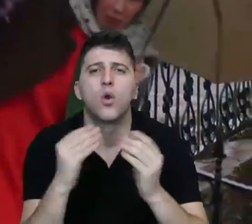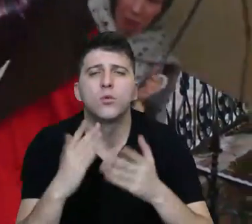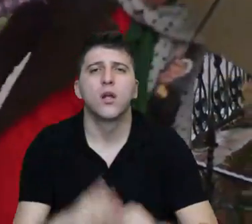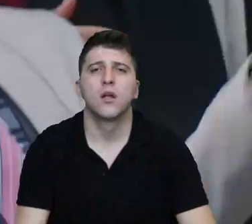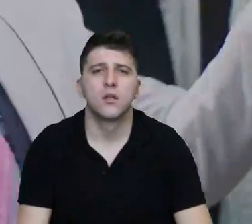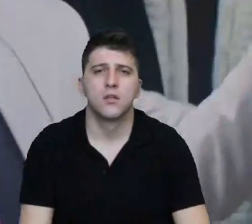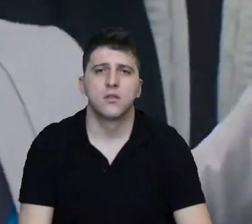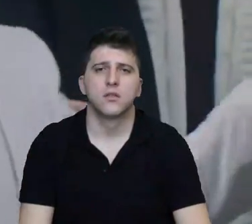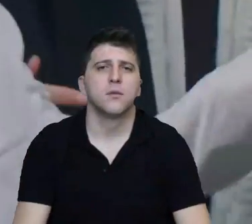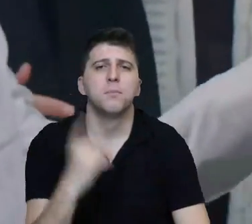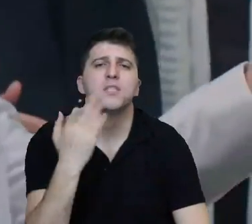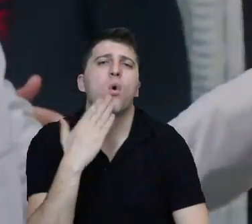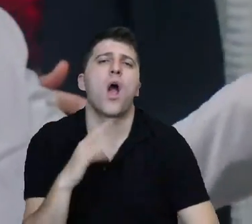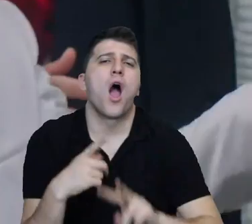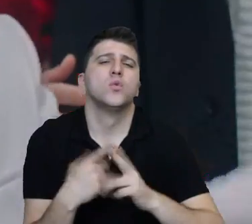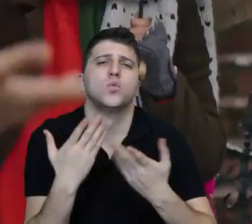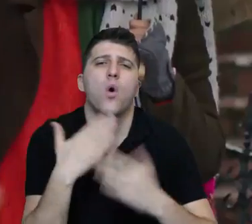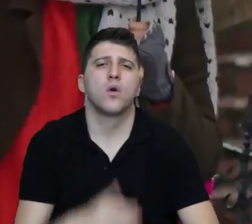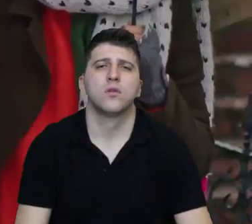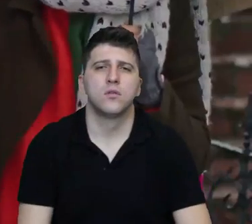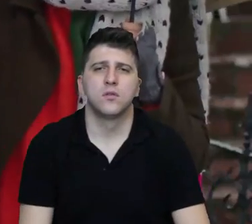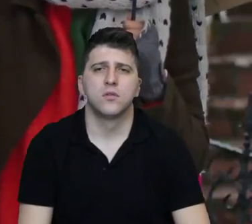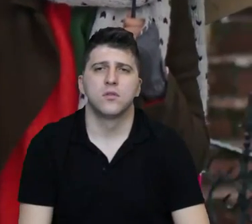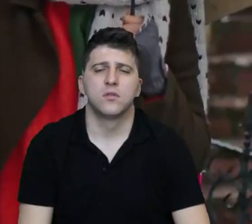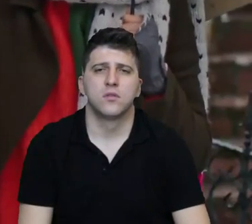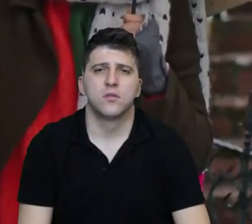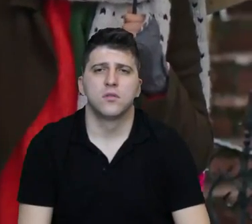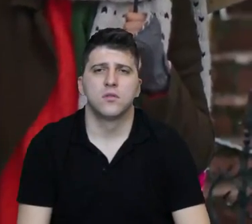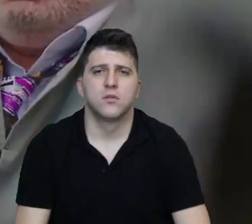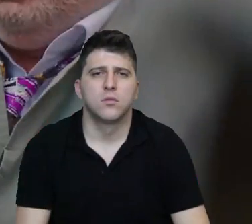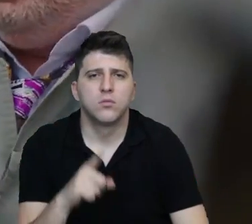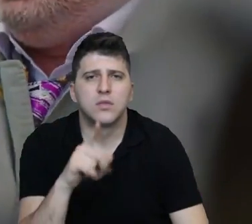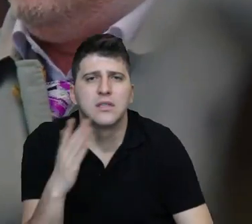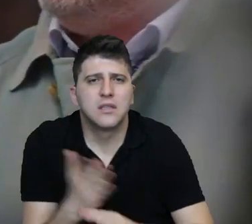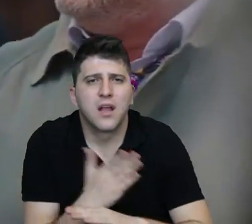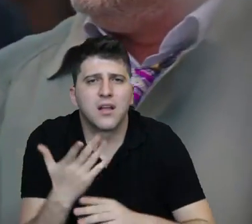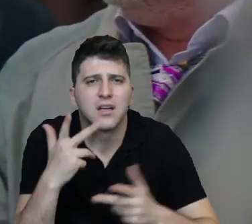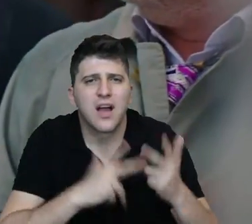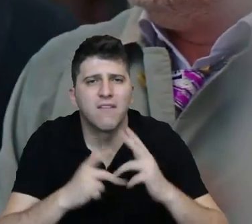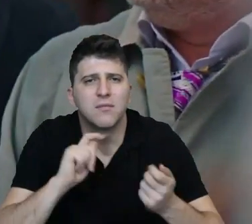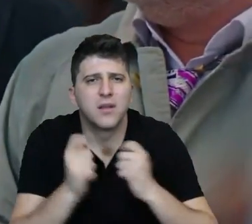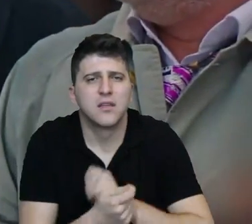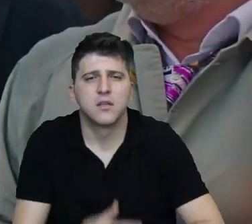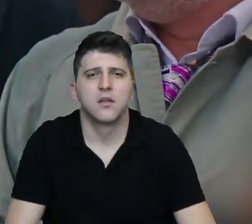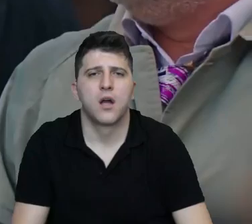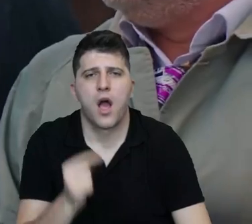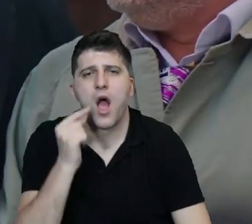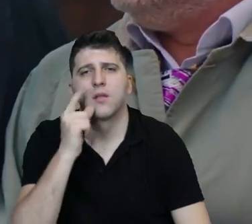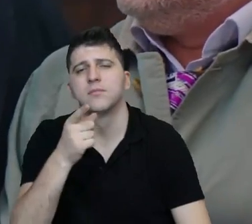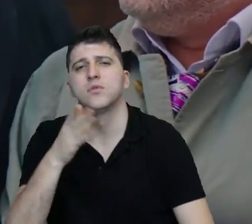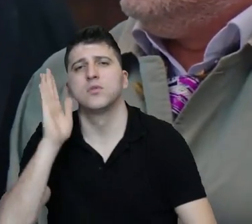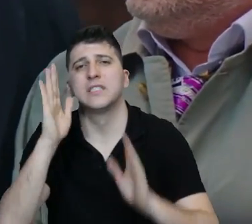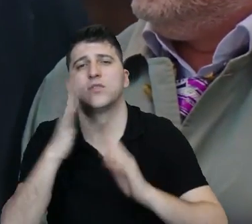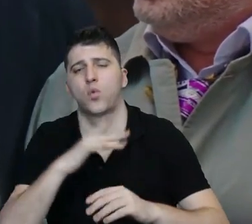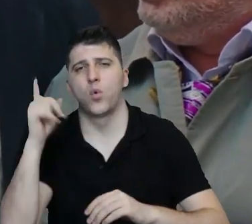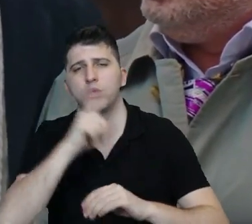burada? Bir şey yok Aysu'ma söyleyeyim. Ulan niye dövüyorsun elin adamını? Adamın canı dayak istiyor ondan. Adamın canı